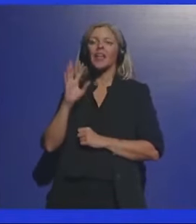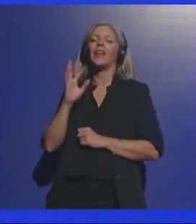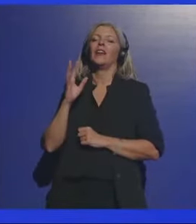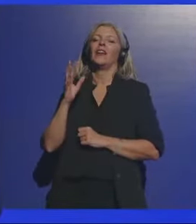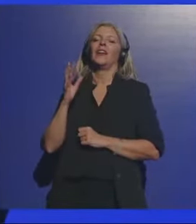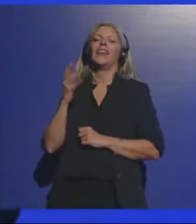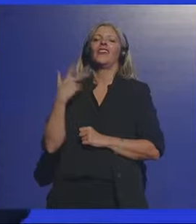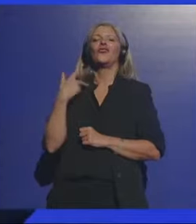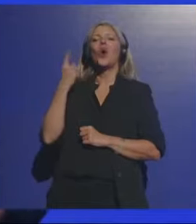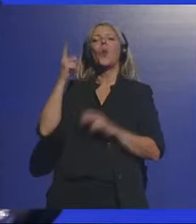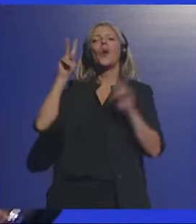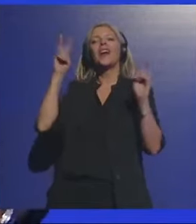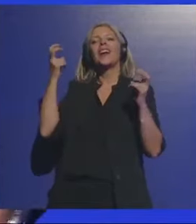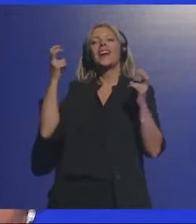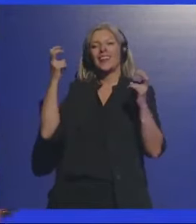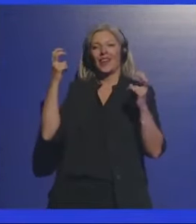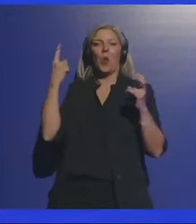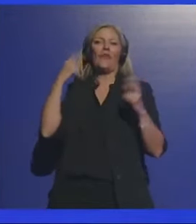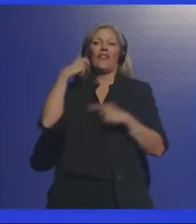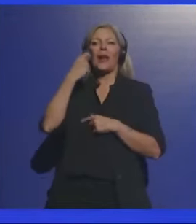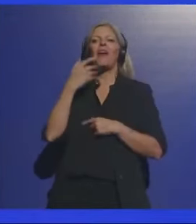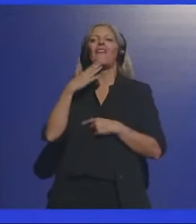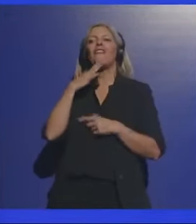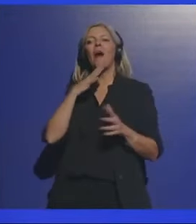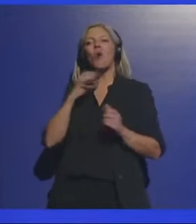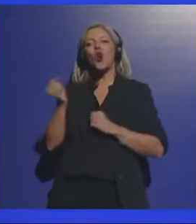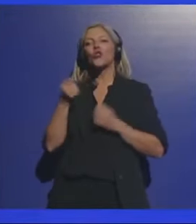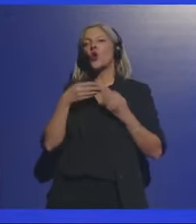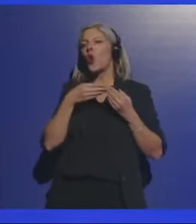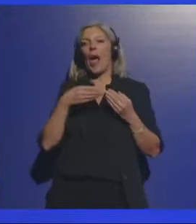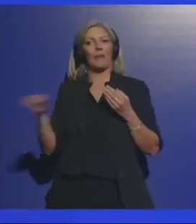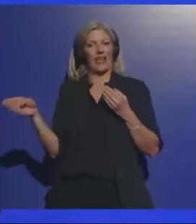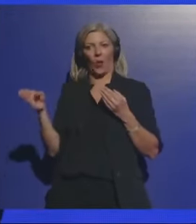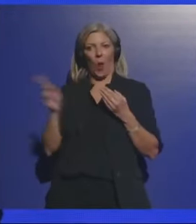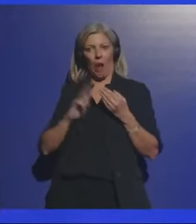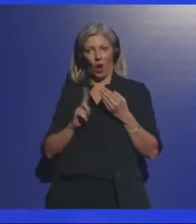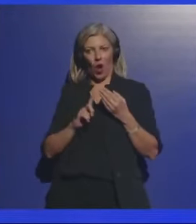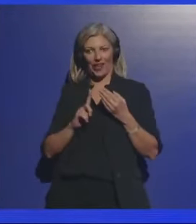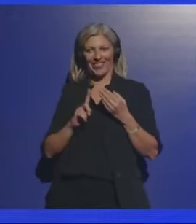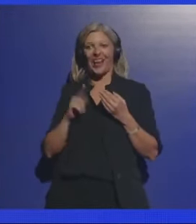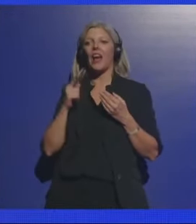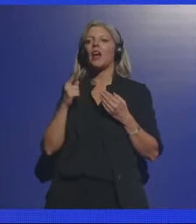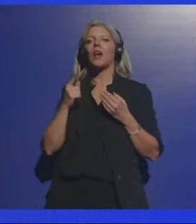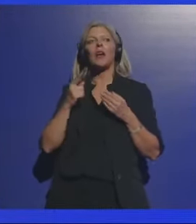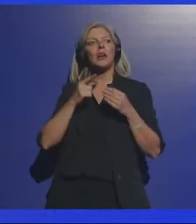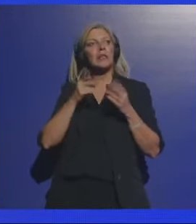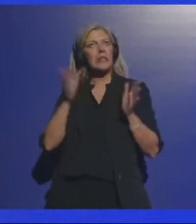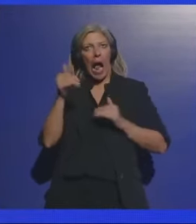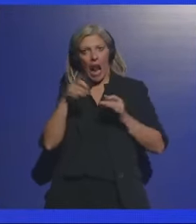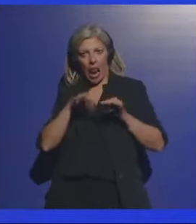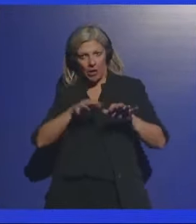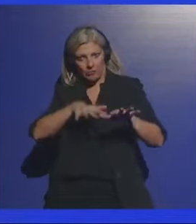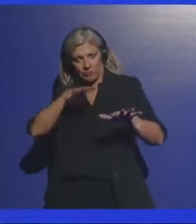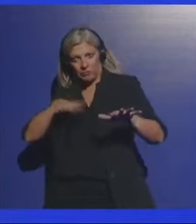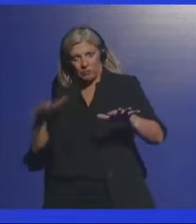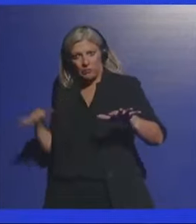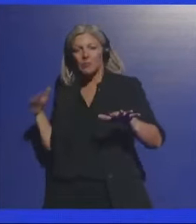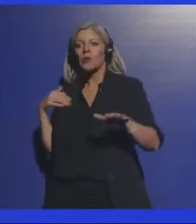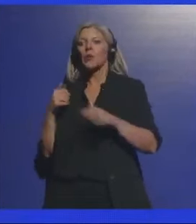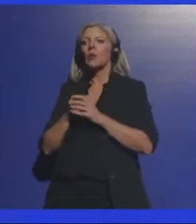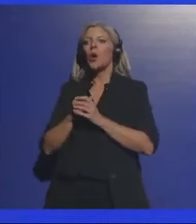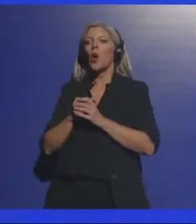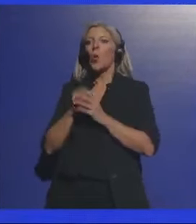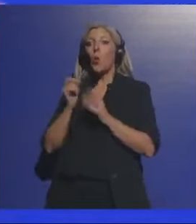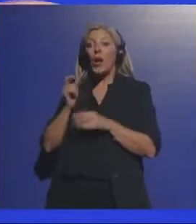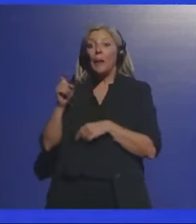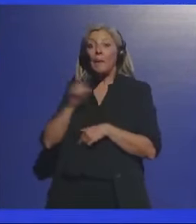Non aprite quella porta detexas sensors c'era la sala bella piena ti piaceva ma quando c'era la proiezione per